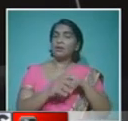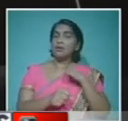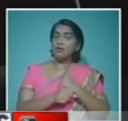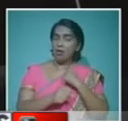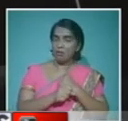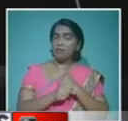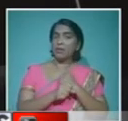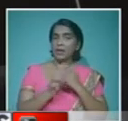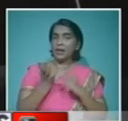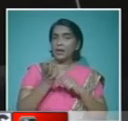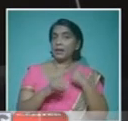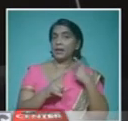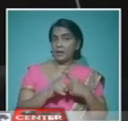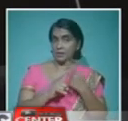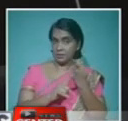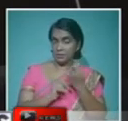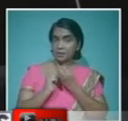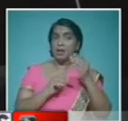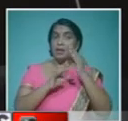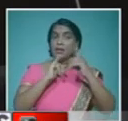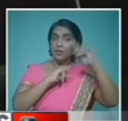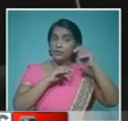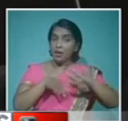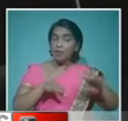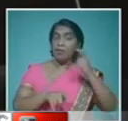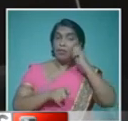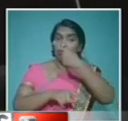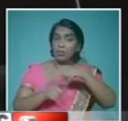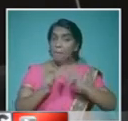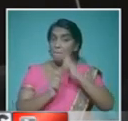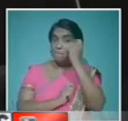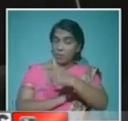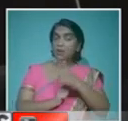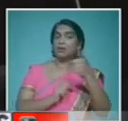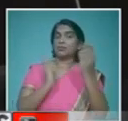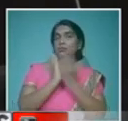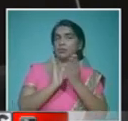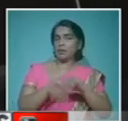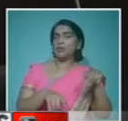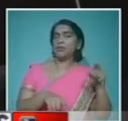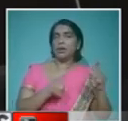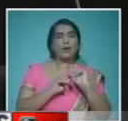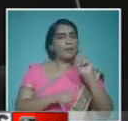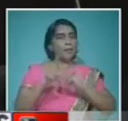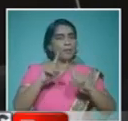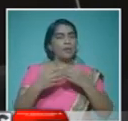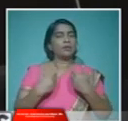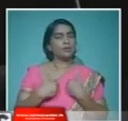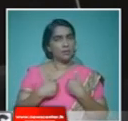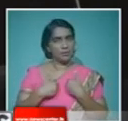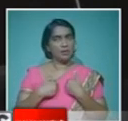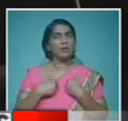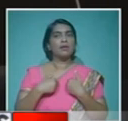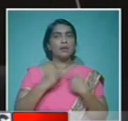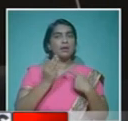මුදලින්. විශ්වවිද්‍යාල ශිෂ්‍යෝ ඉගෙන ගන්නේ මේ රටේ ජනතාව ගෙවන බදු මුදලින්. මේ පාර්ලිමේන්තුවෙන් අපිත් බදු